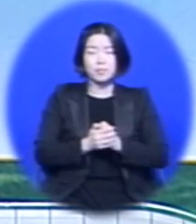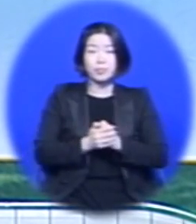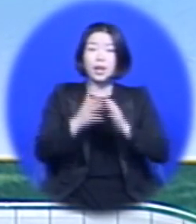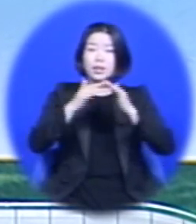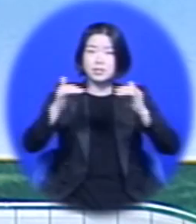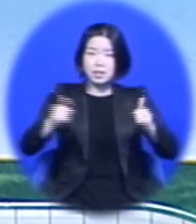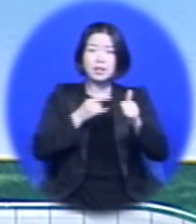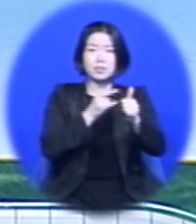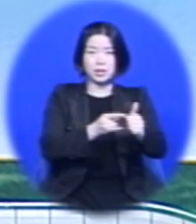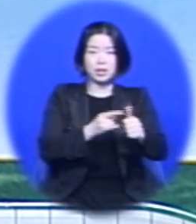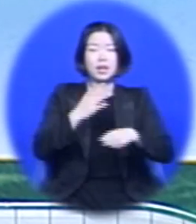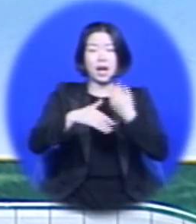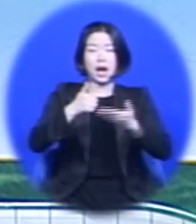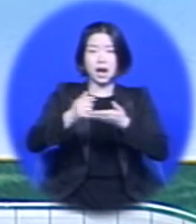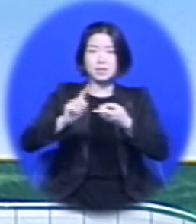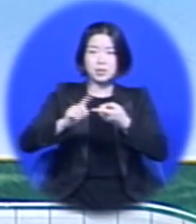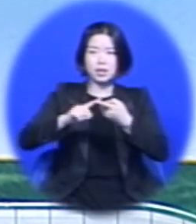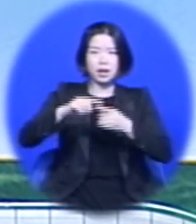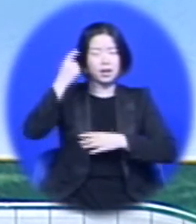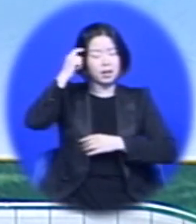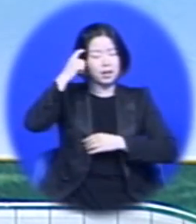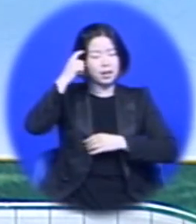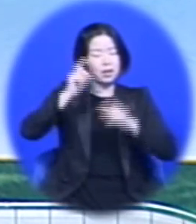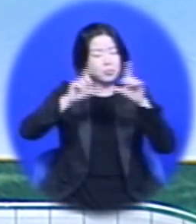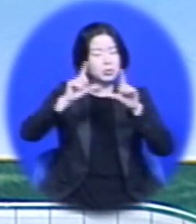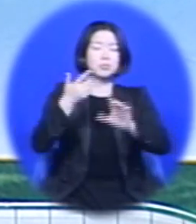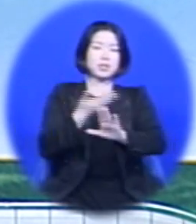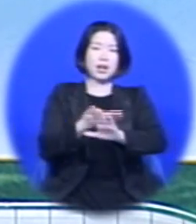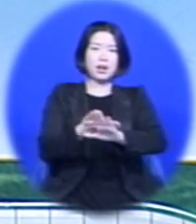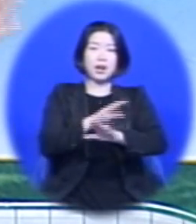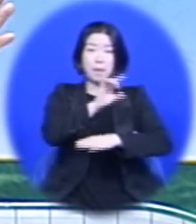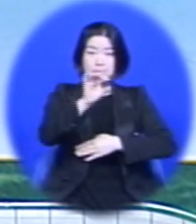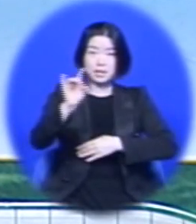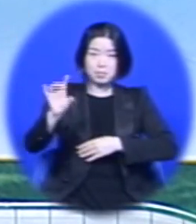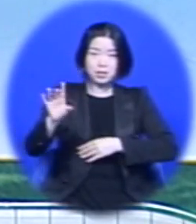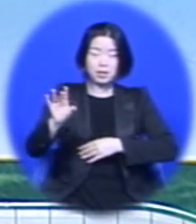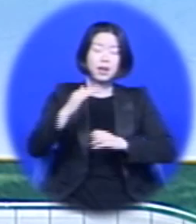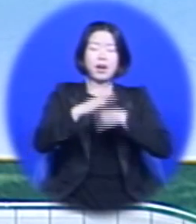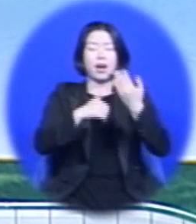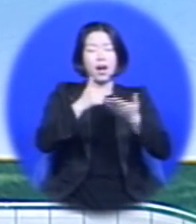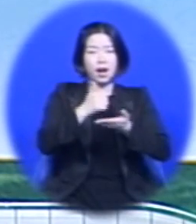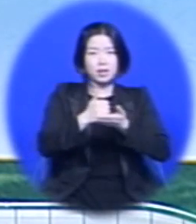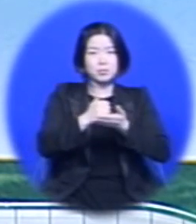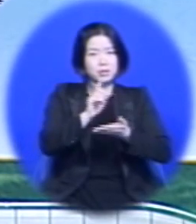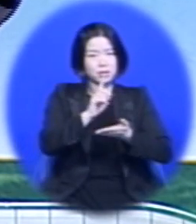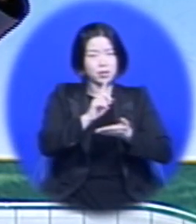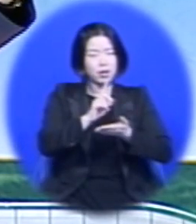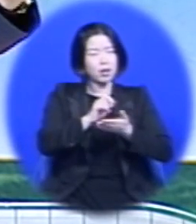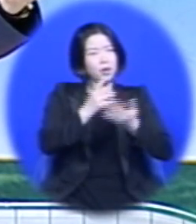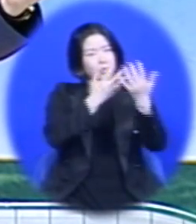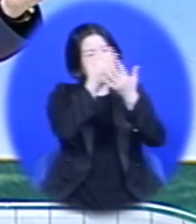사람들에게 하나님에 대한 이미지가 다릅니다. 어떤 사람은 하나님이 아주